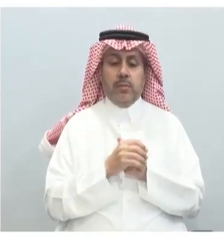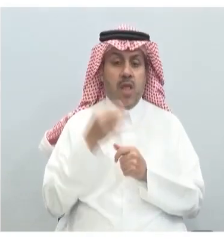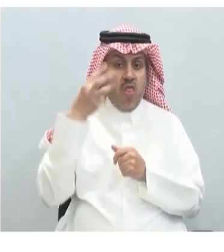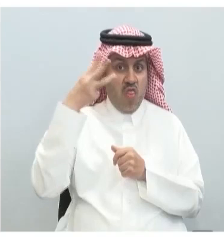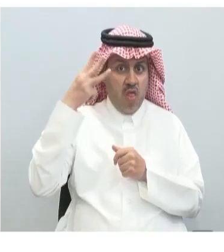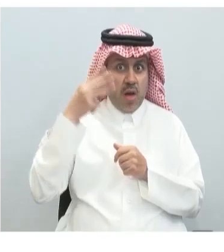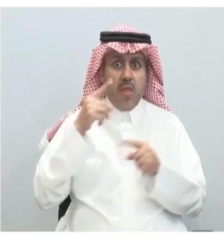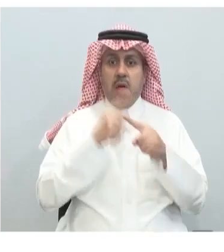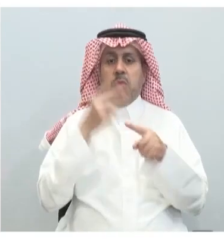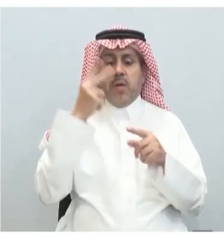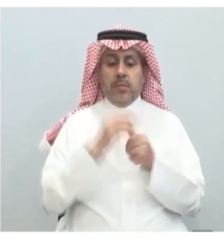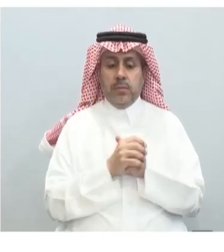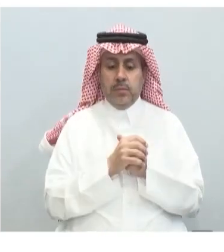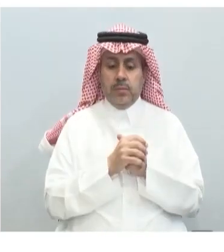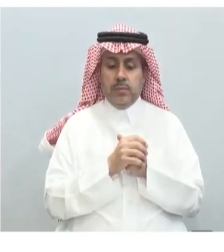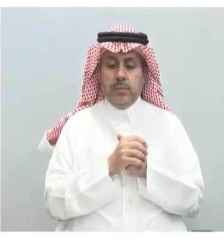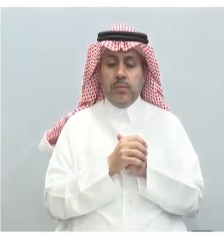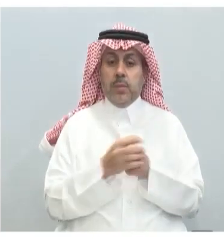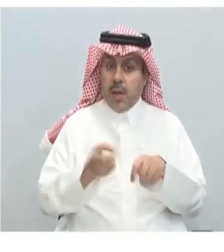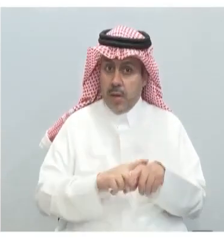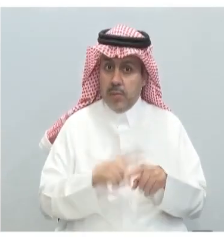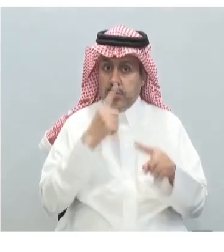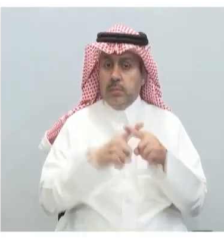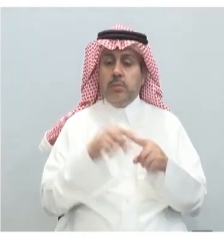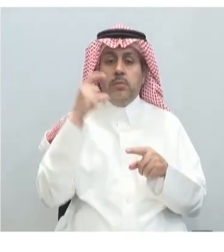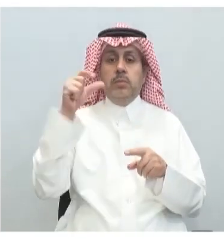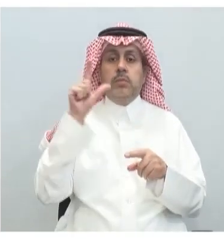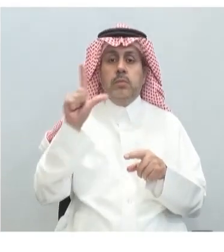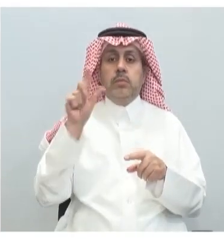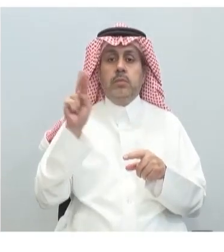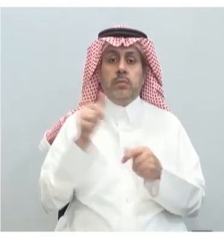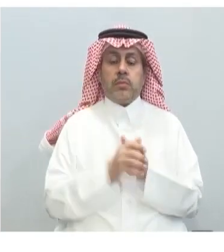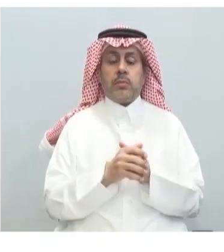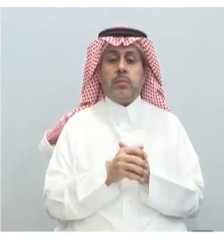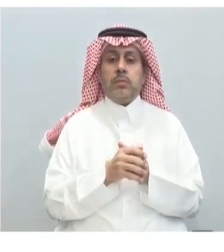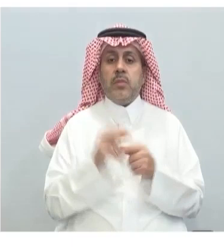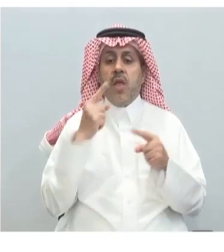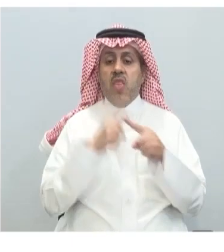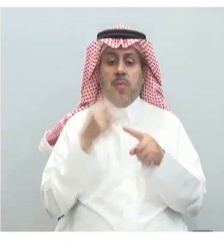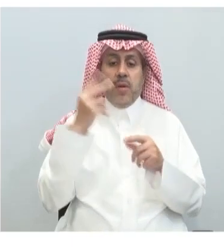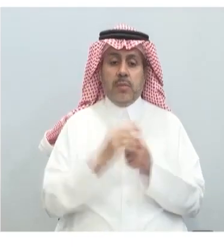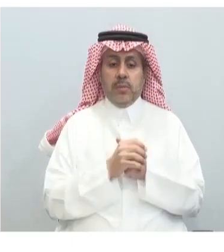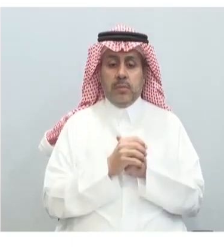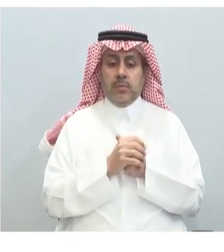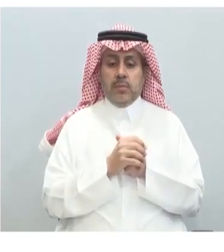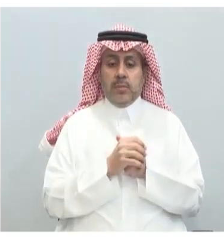في 2 كذلك نضرب الدلتا اتش في 2